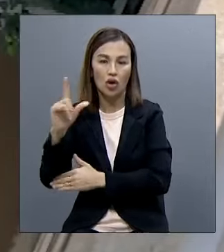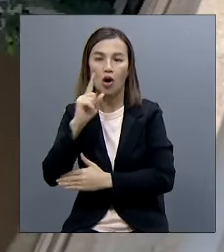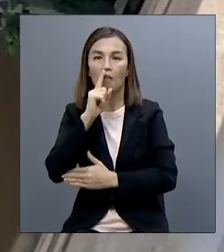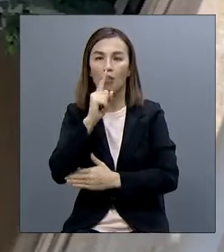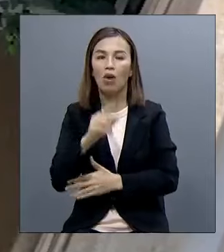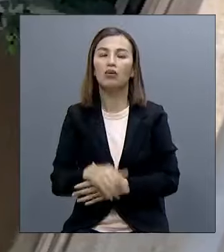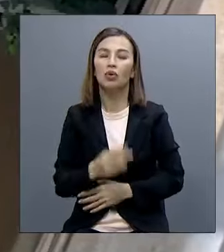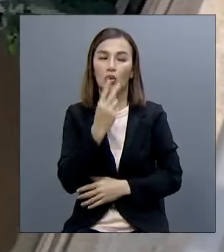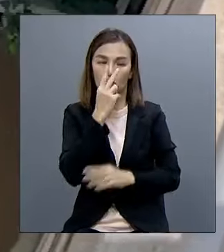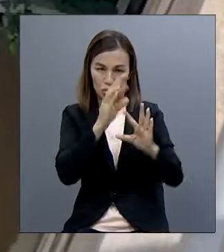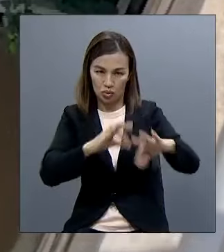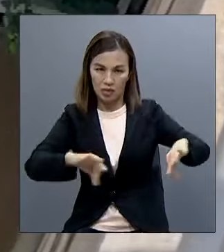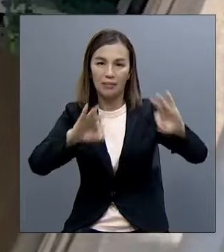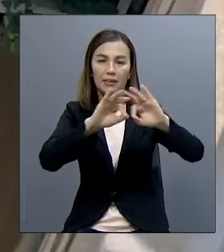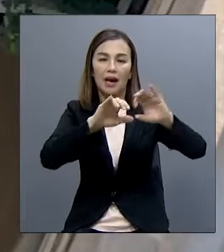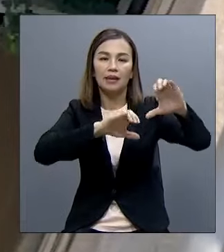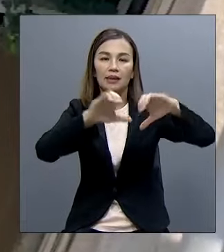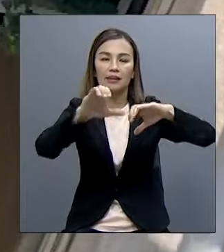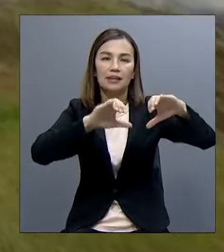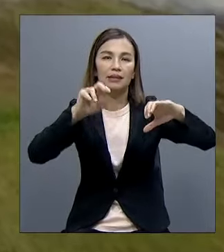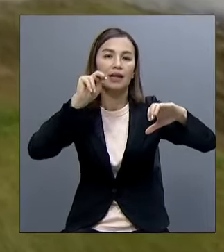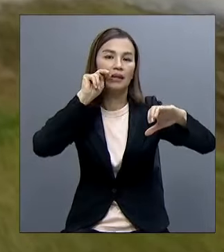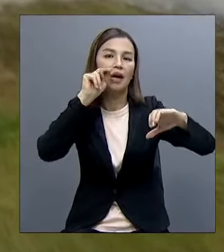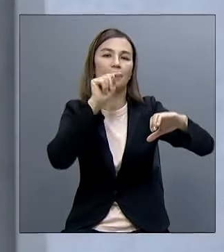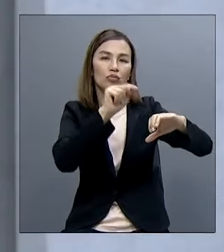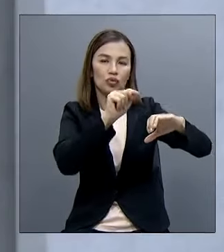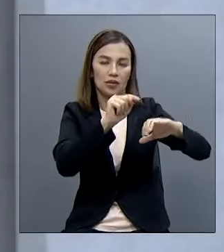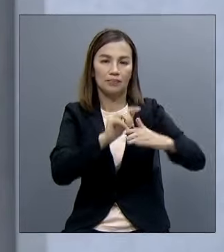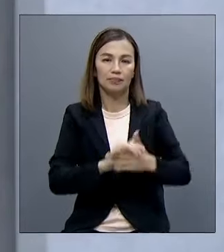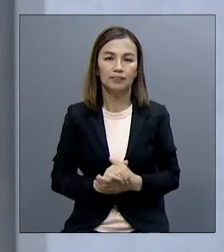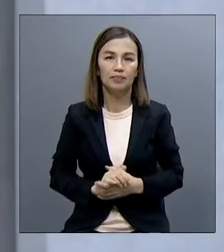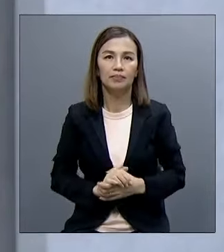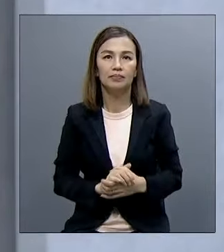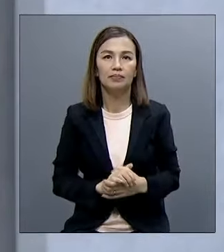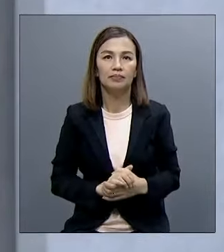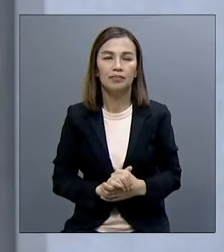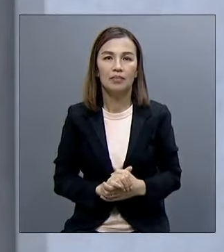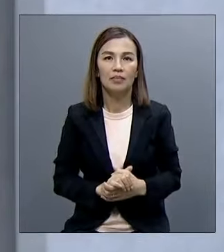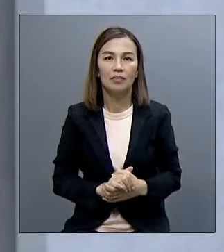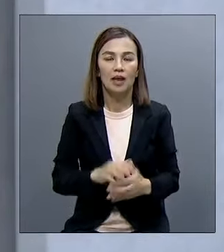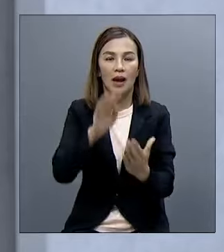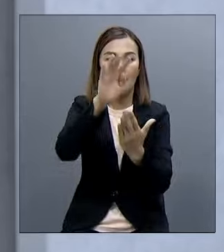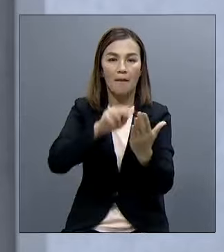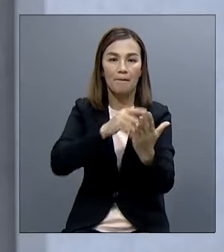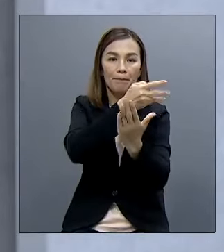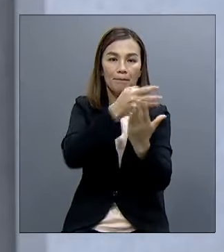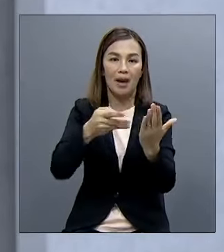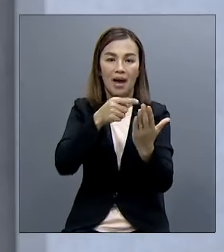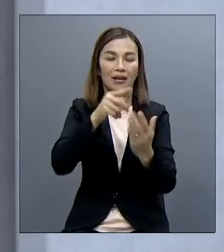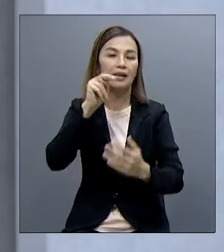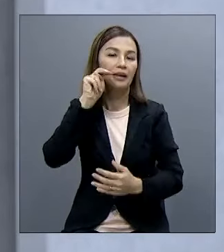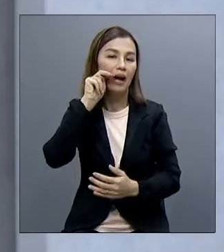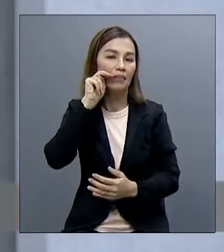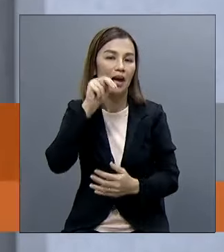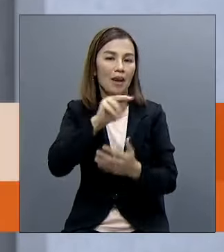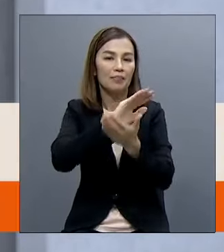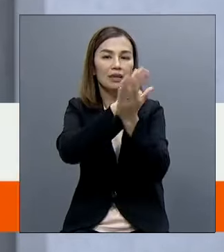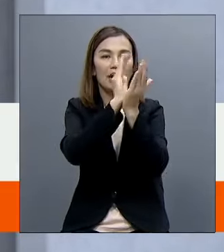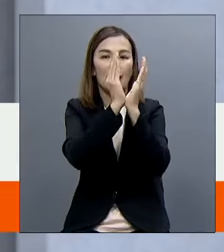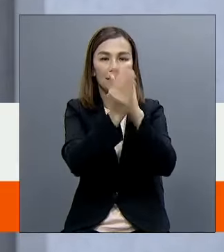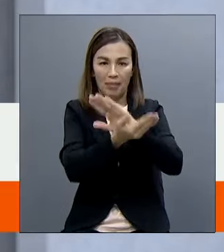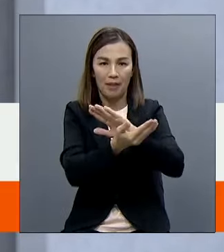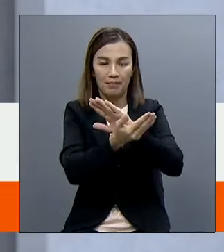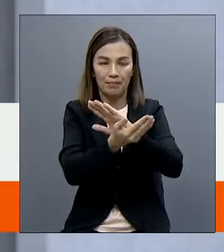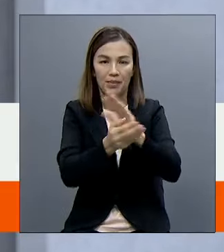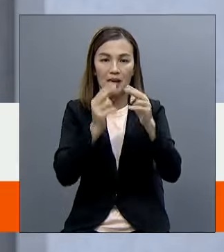สำคัญกับเรื่องของการบริหารจัดการแหล่งน้ำค่ะนะครับในแผนแม่บดน้ำเนี่ยเราได้มีการปรับปรุงโดยเ